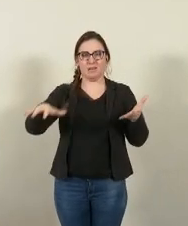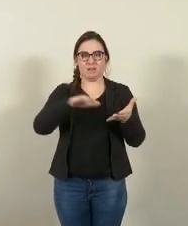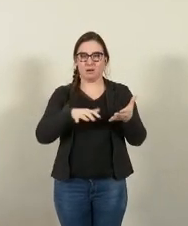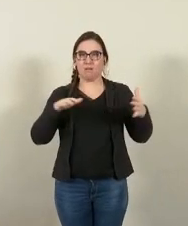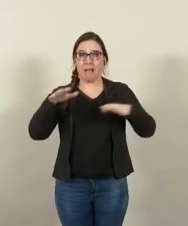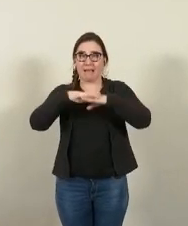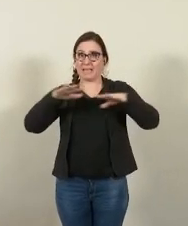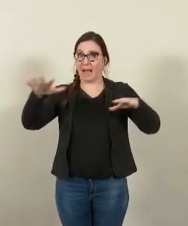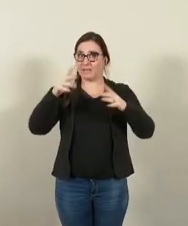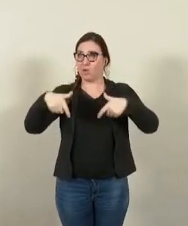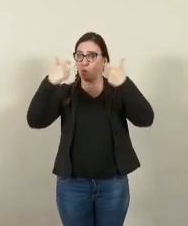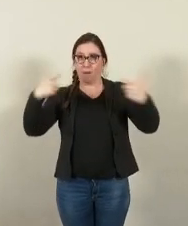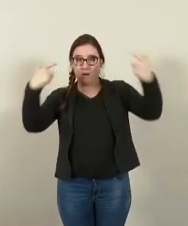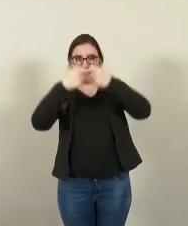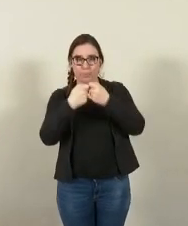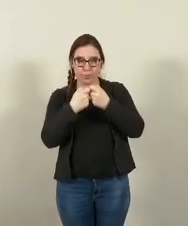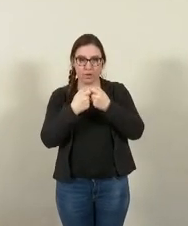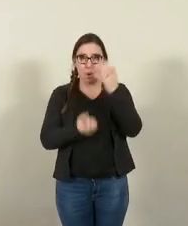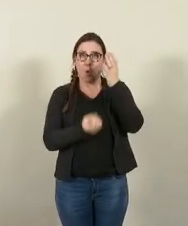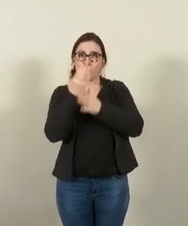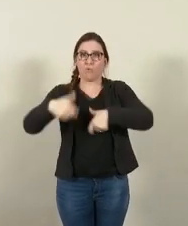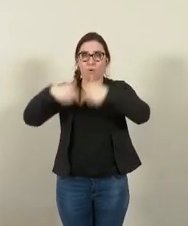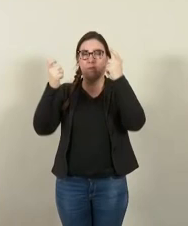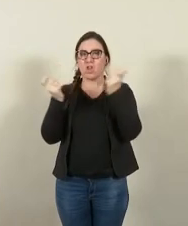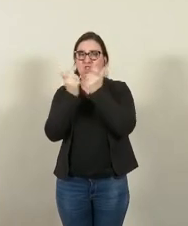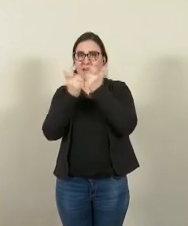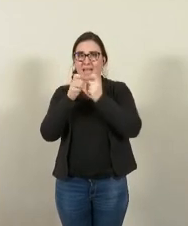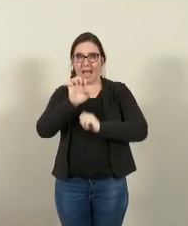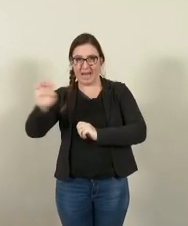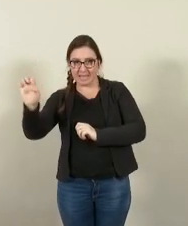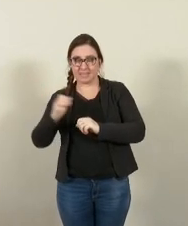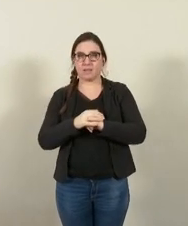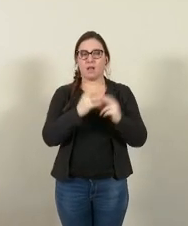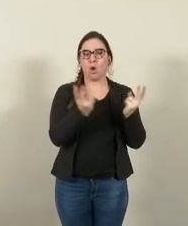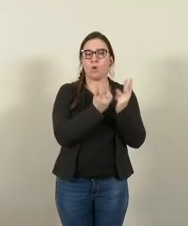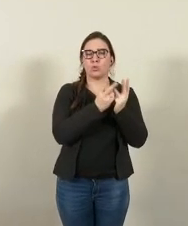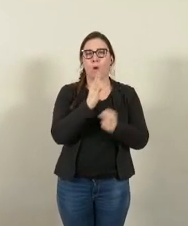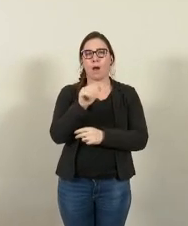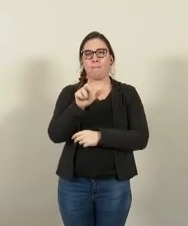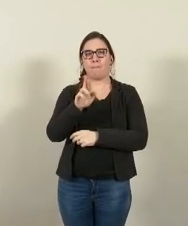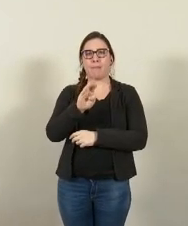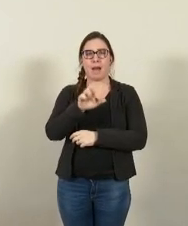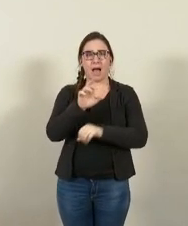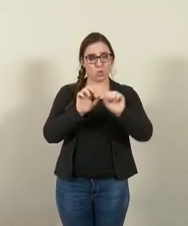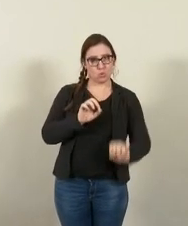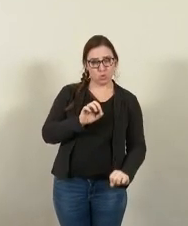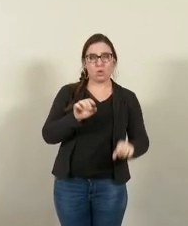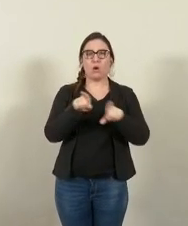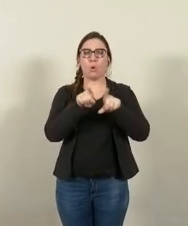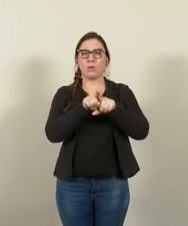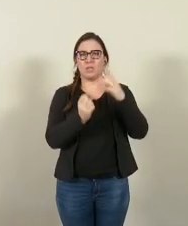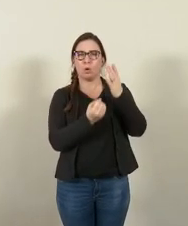quartier avec la construction des habitations de Châtelet à l'Est l'aménagement du square Barbara au sud la realification de